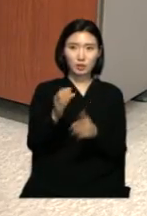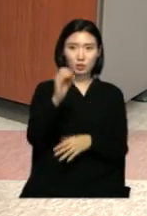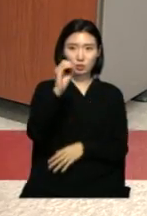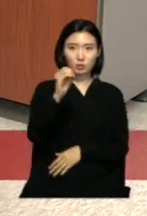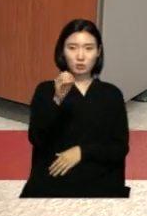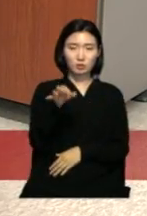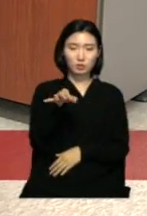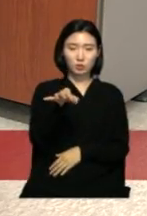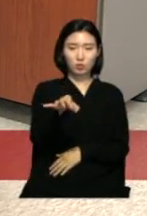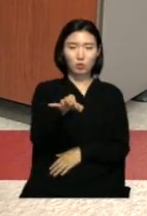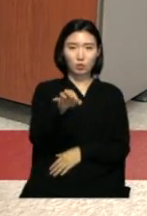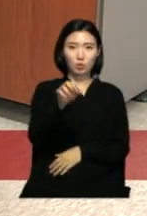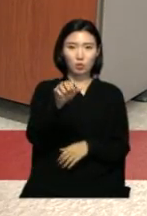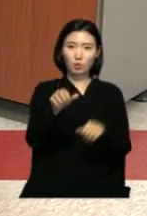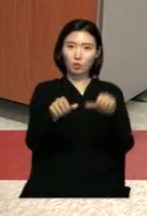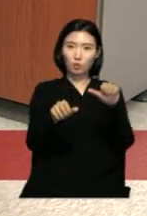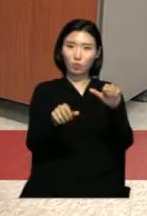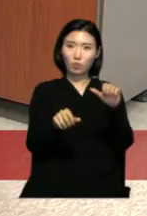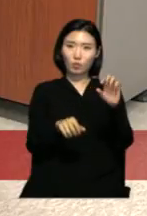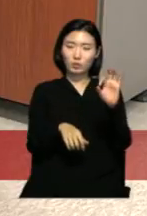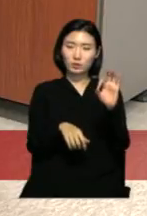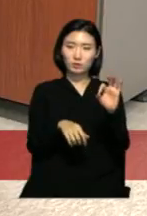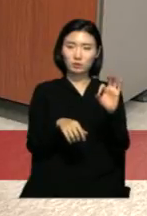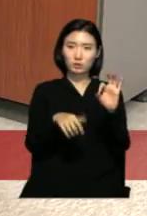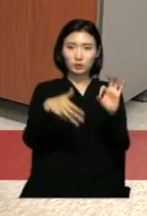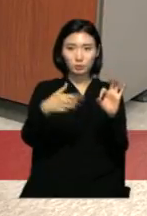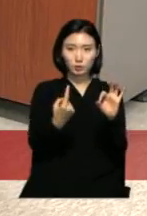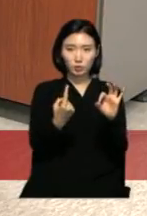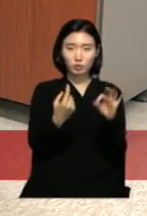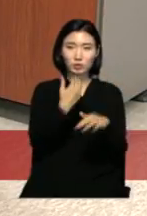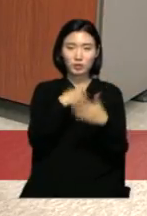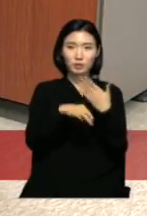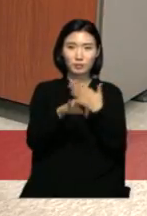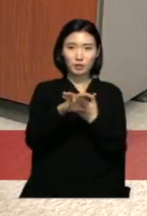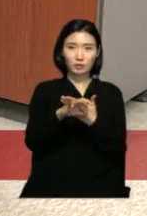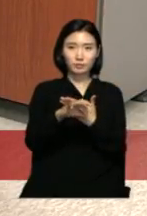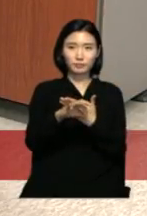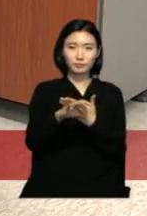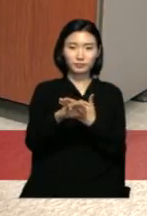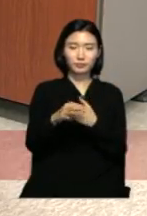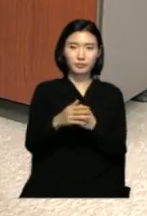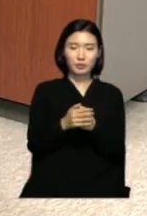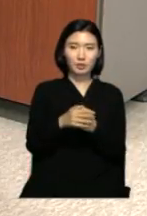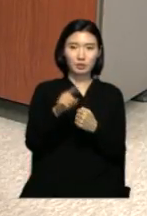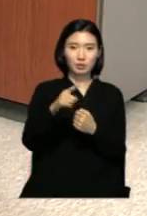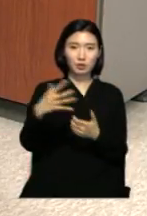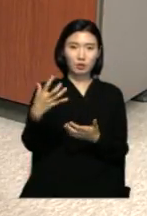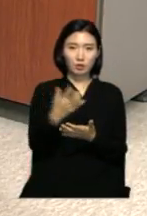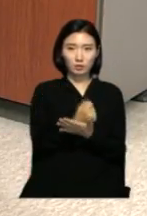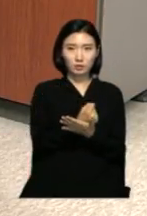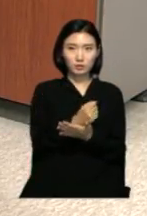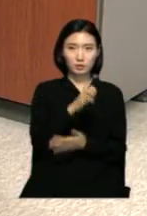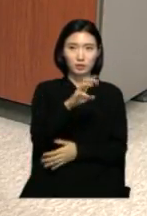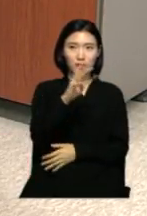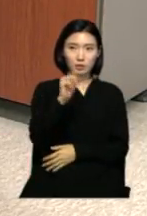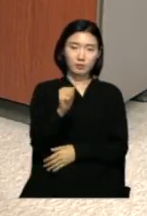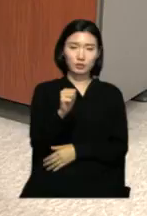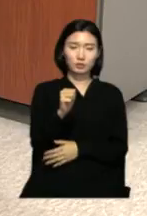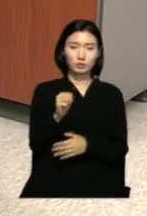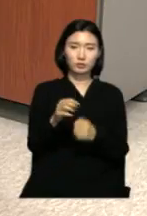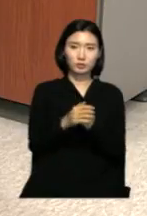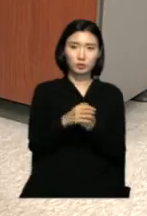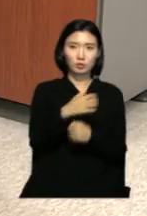넣고 5초에서 10초를 기다리면 EM 발효액이 채워지는데요. 이렇게 얻은 EM 발효액은 구청이나